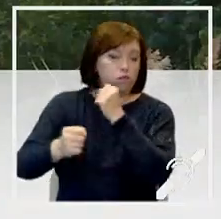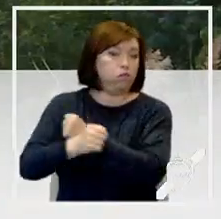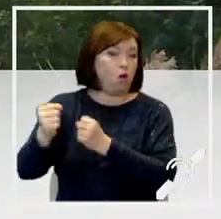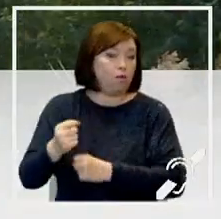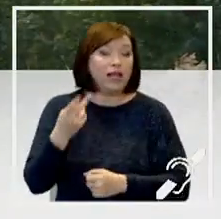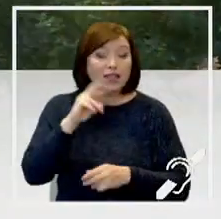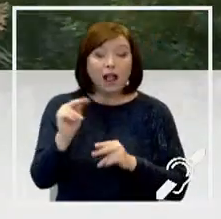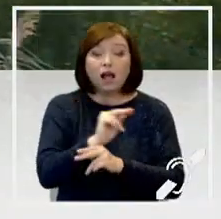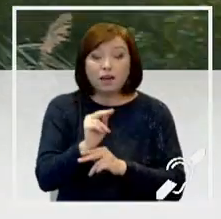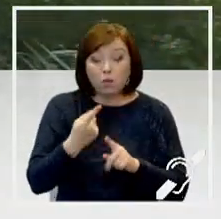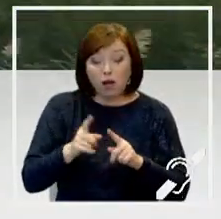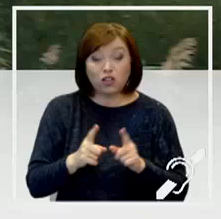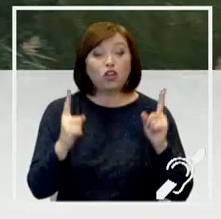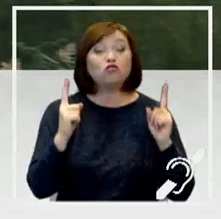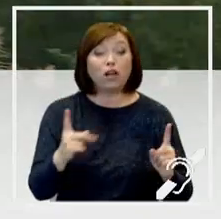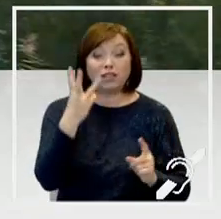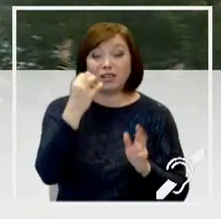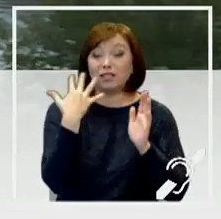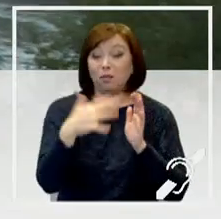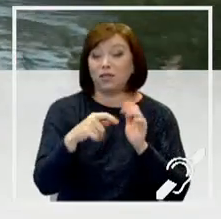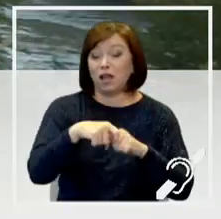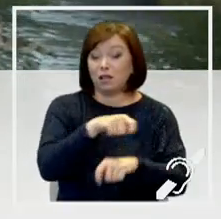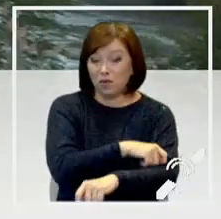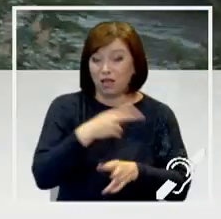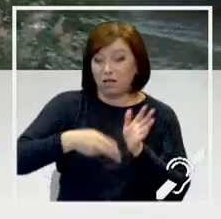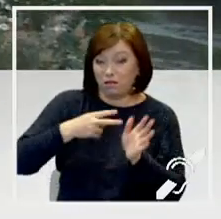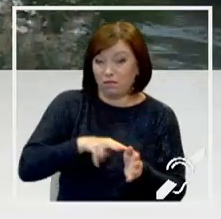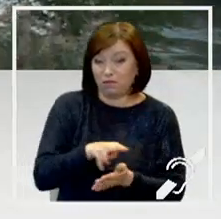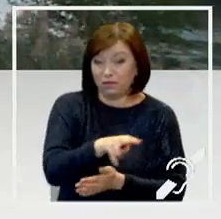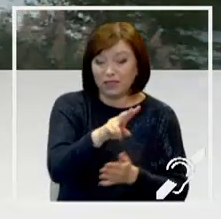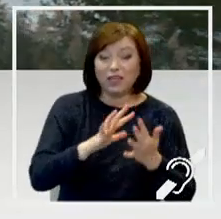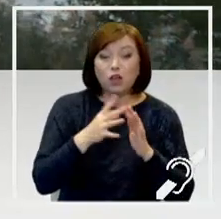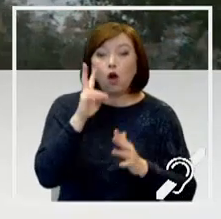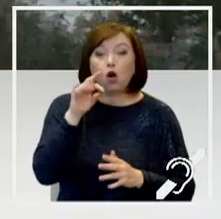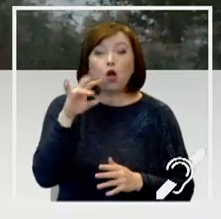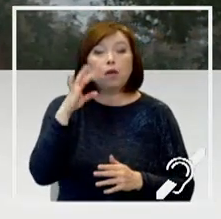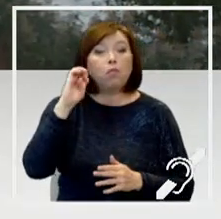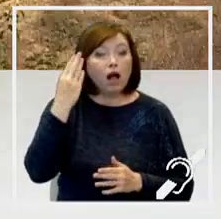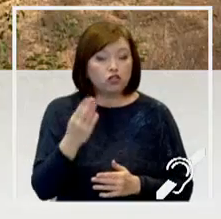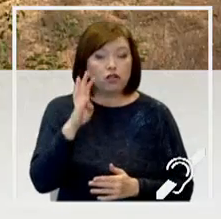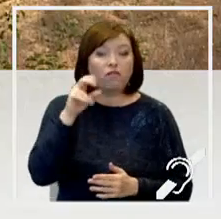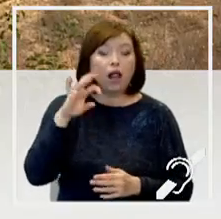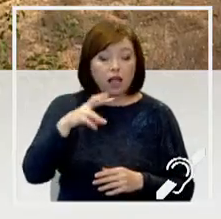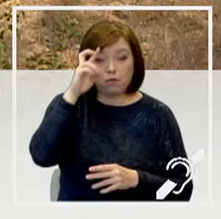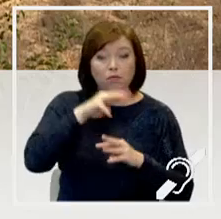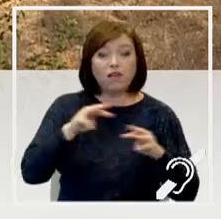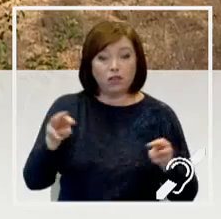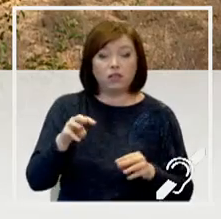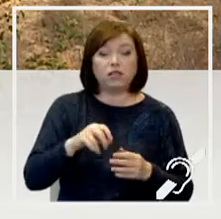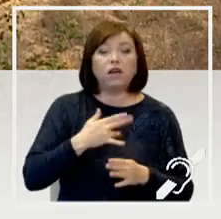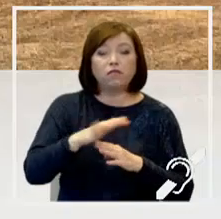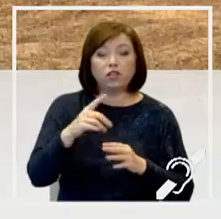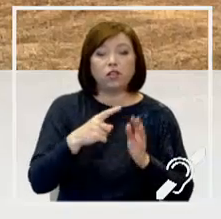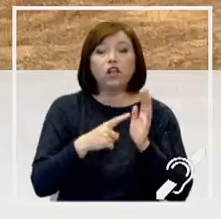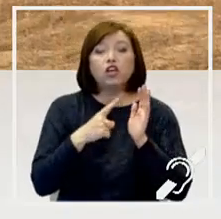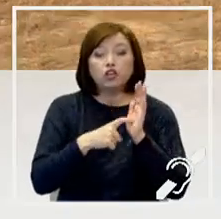Pentru reabilitarea porțiunii de 350 de metri de cale ferată din zona satelor Colibaș, Văleni, guvernul a alocat 60 de milioane de lei